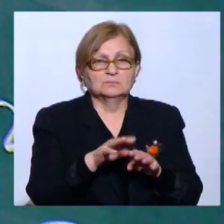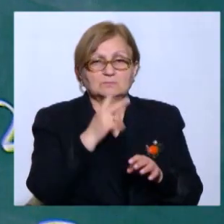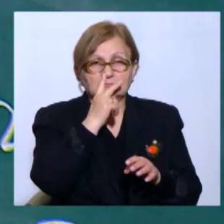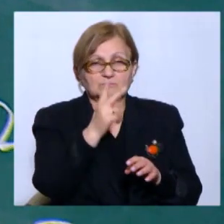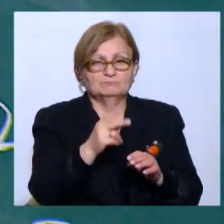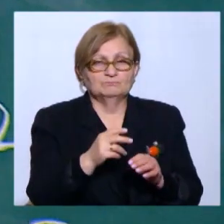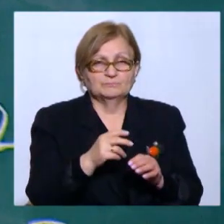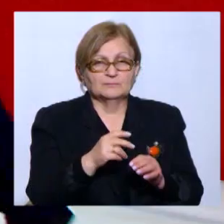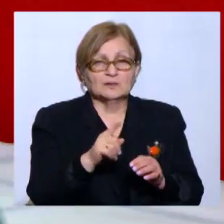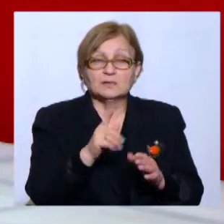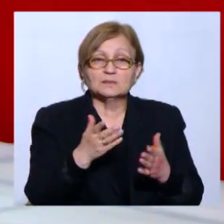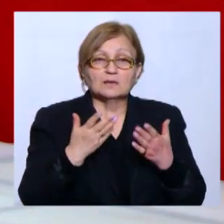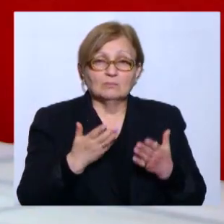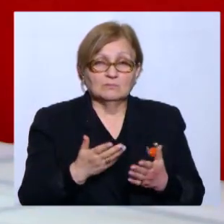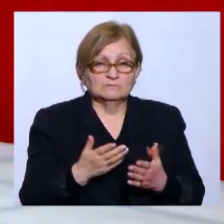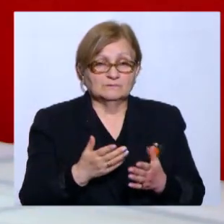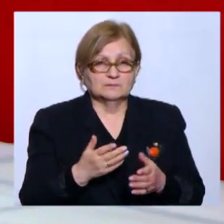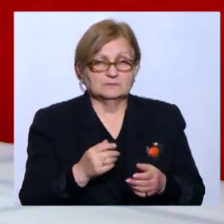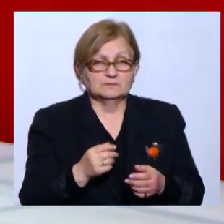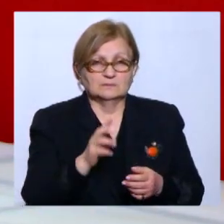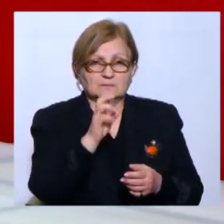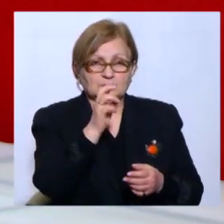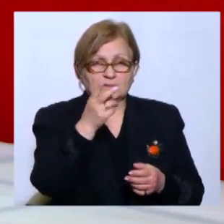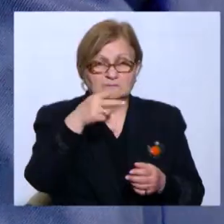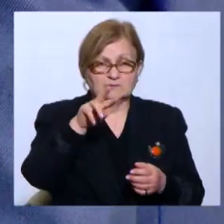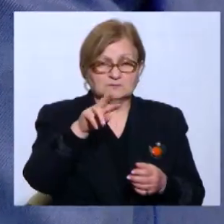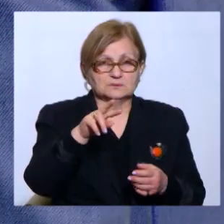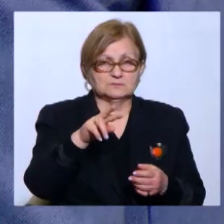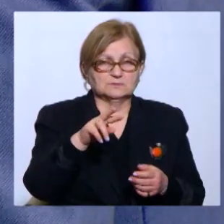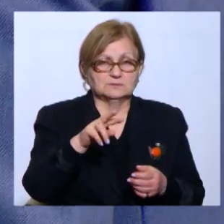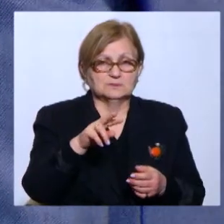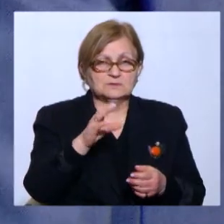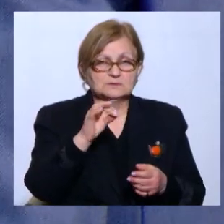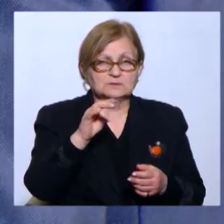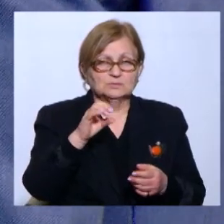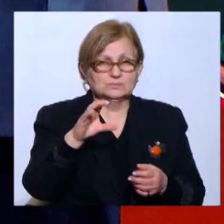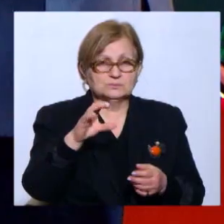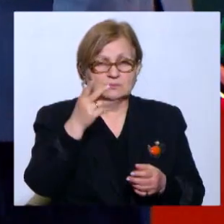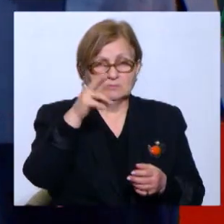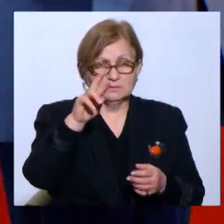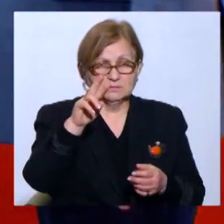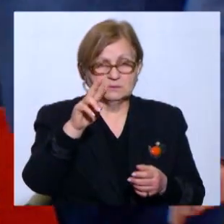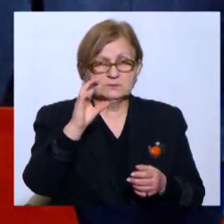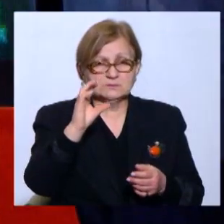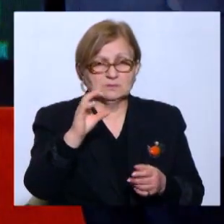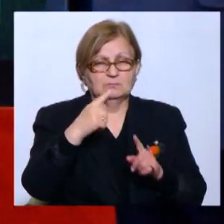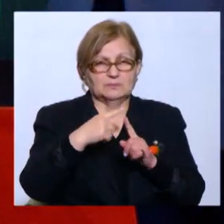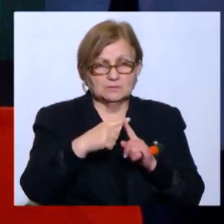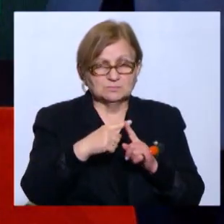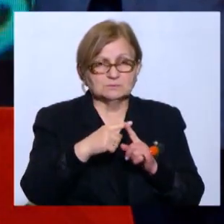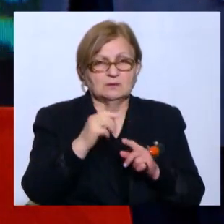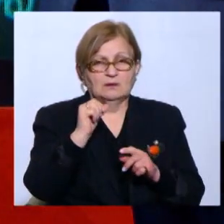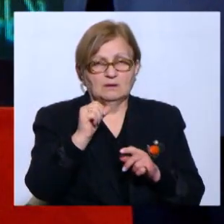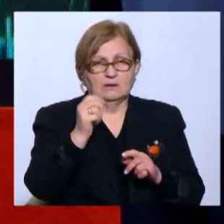და შესაბამისად გამოგდის b კვადრატი sinus კვადრატ c პლუს